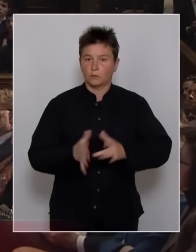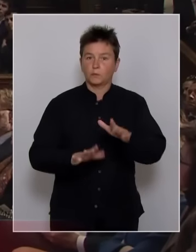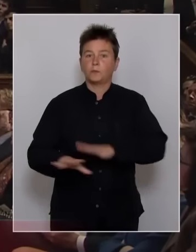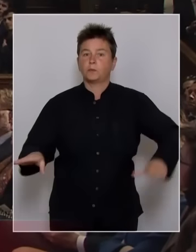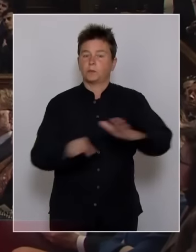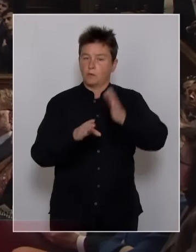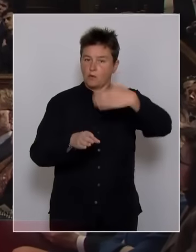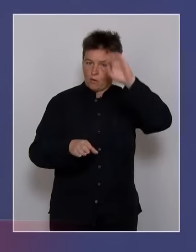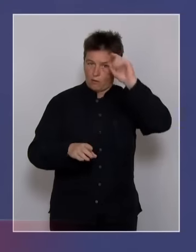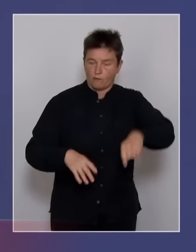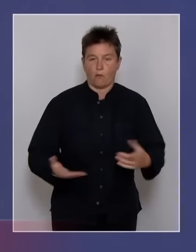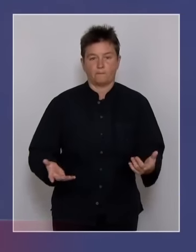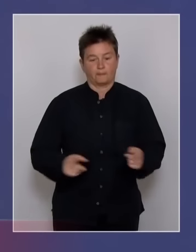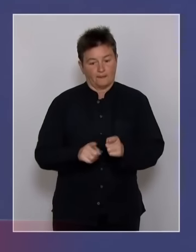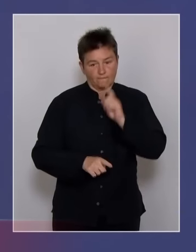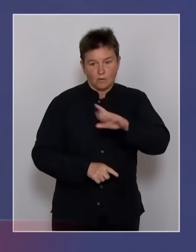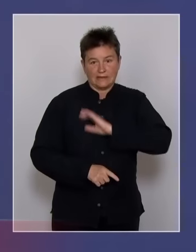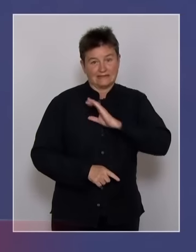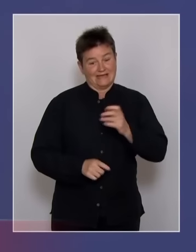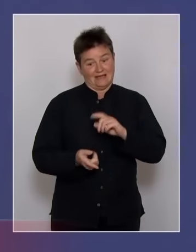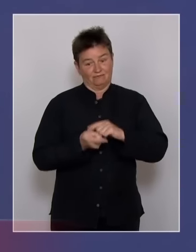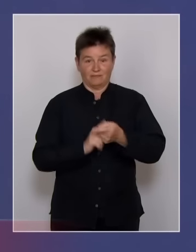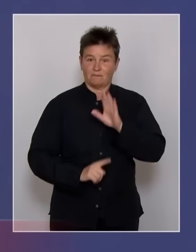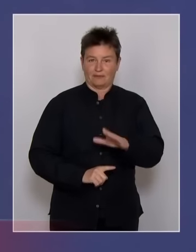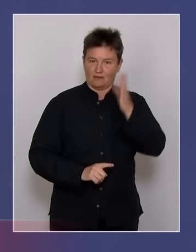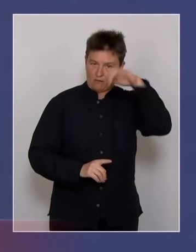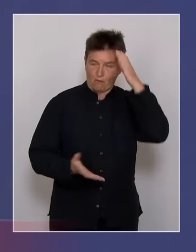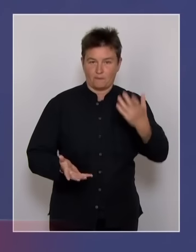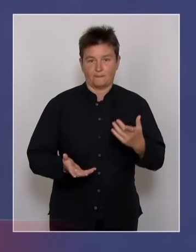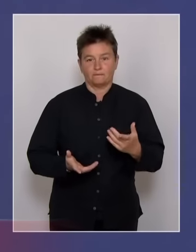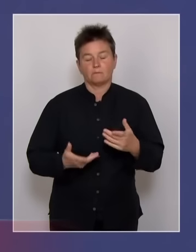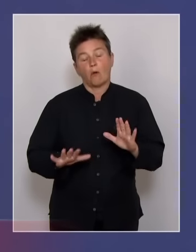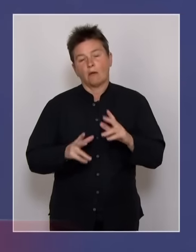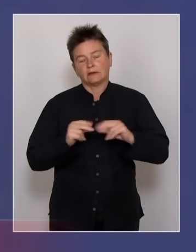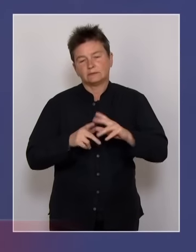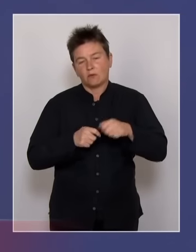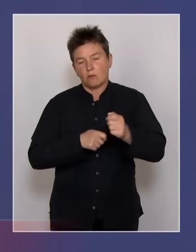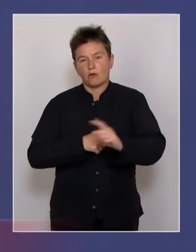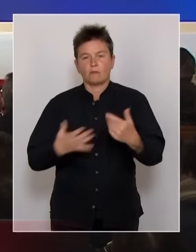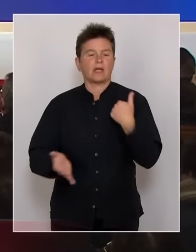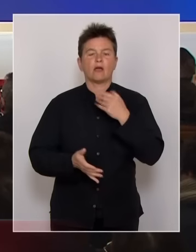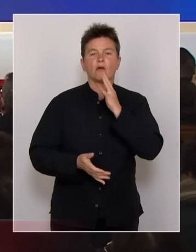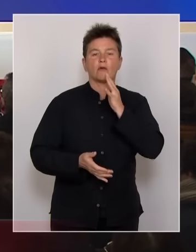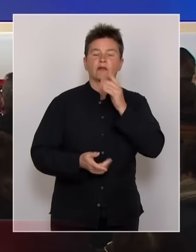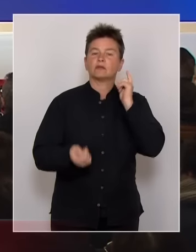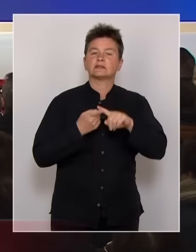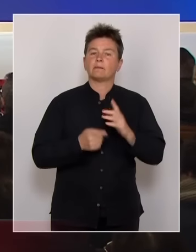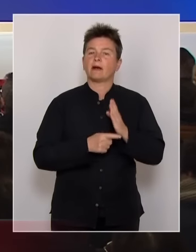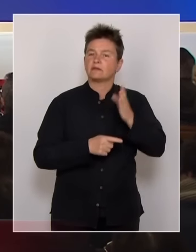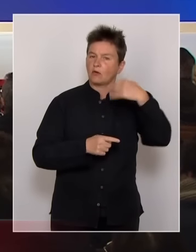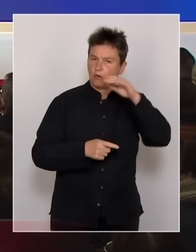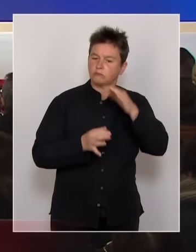sol européen et essayer au maximum de l'européaniser pas ici être plus long lors des conclusions de la conférence sur l'avenir de l'Europe j'ai